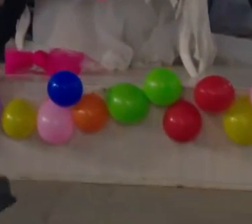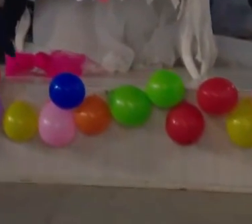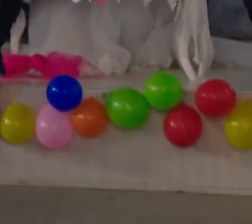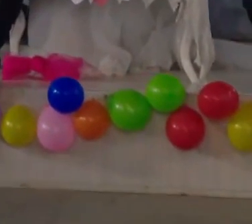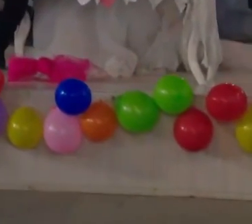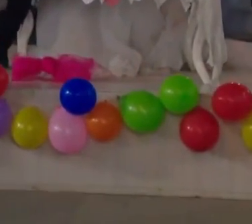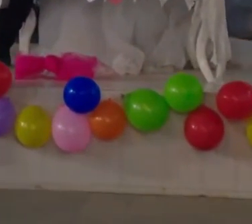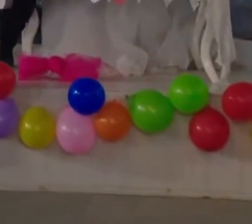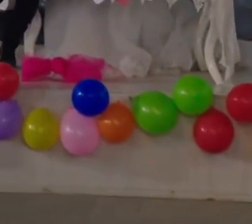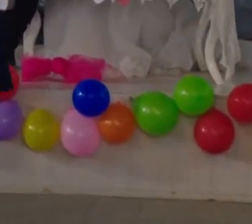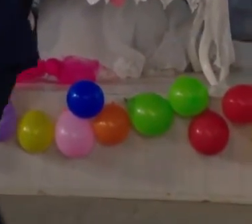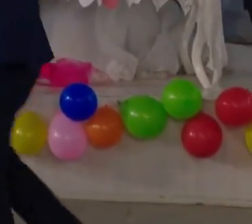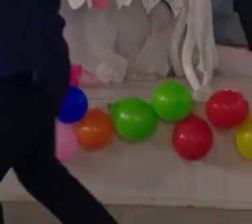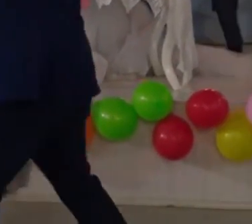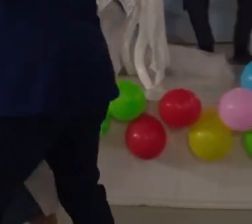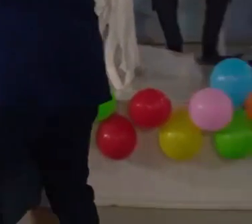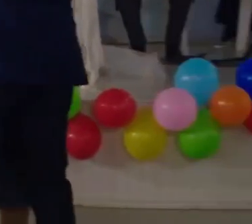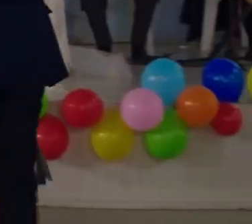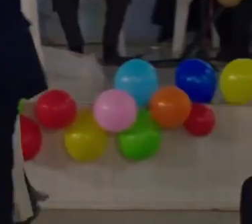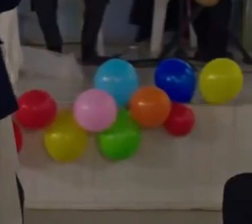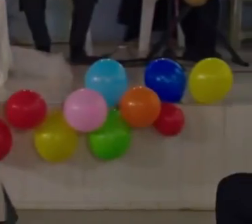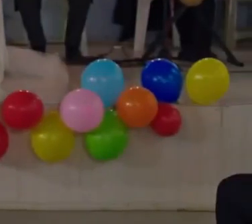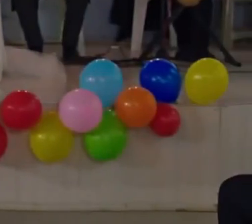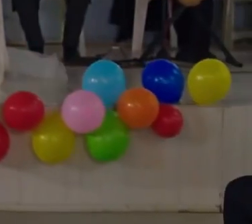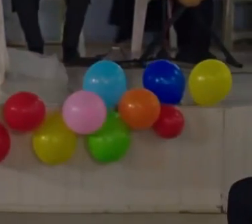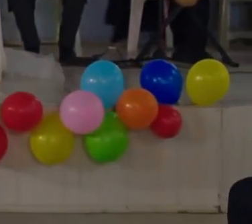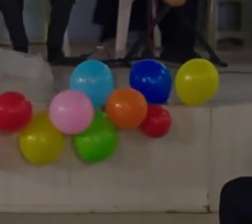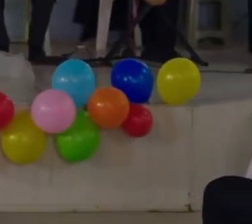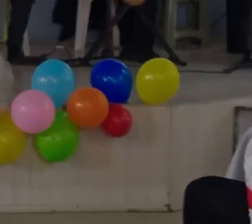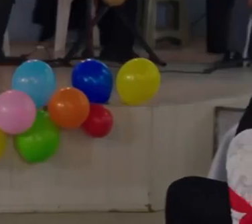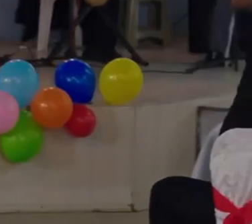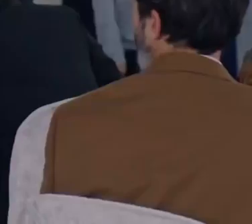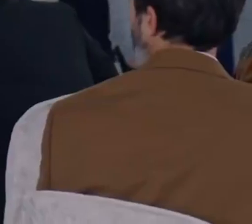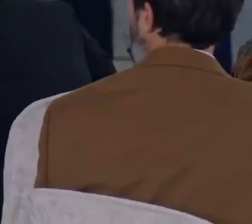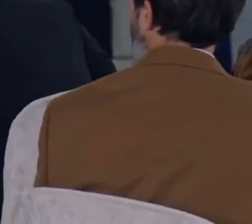Helmut da Kezban küçük sahnede vals yapıyor. Herkes oturmuş onları izliyor.